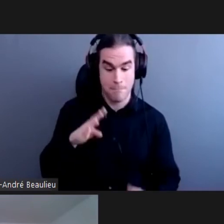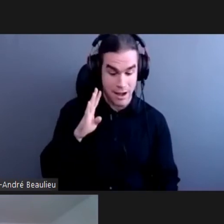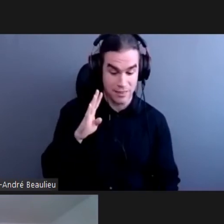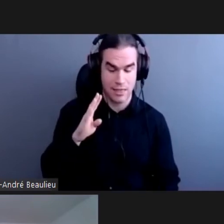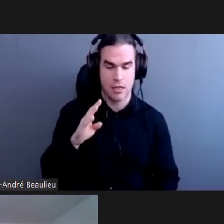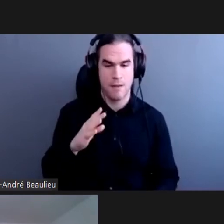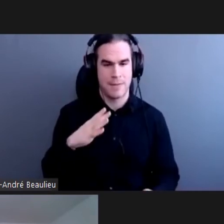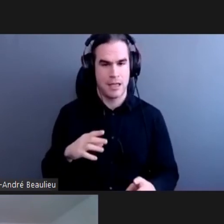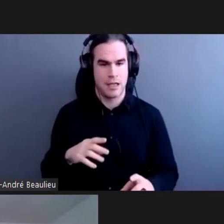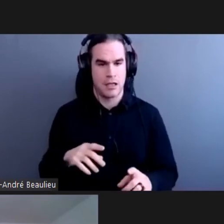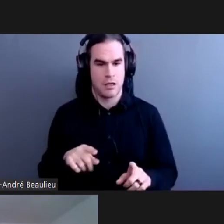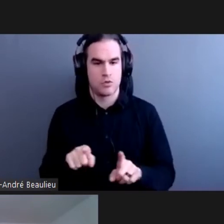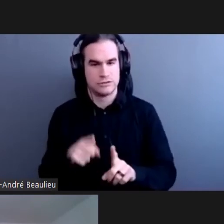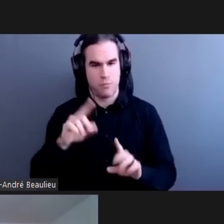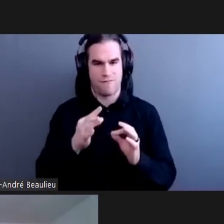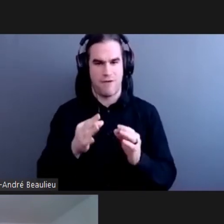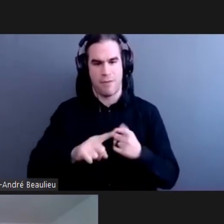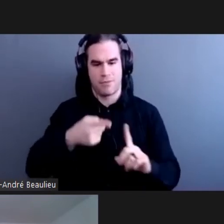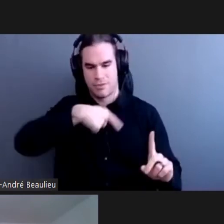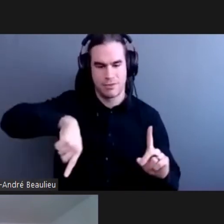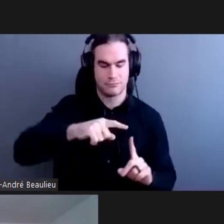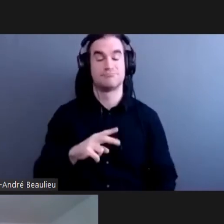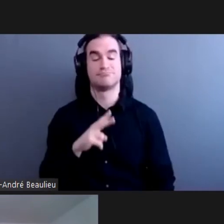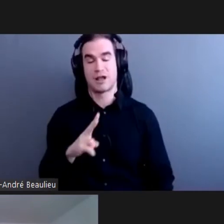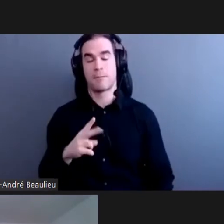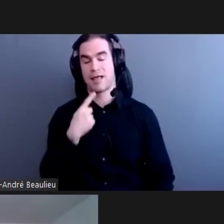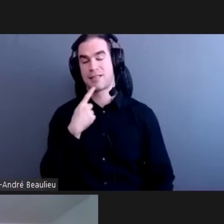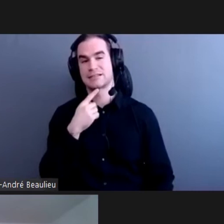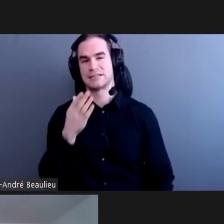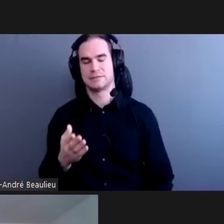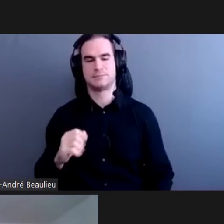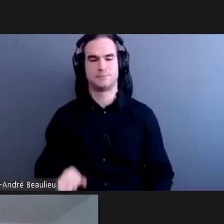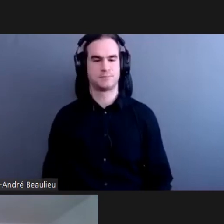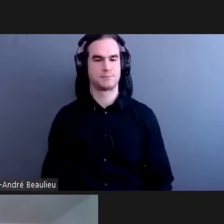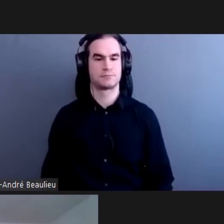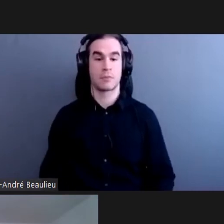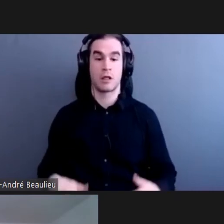aussi beaucoup pour l'entourage. Alors, c'est vraiment intéressant. Donc,